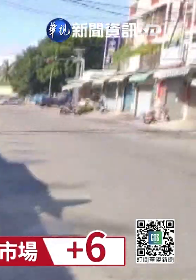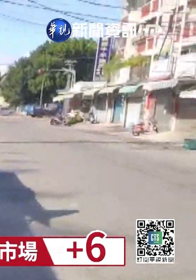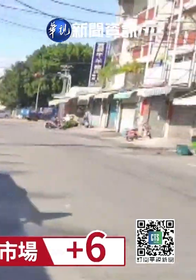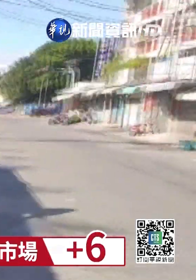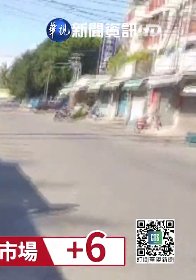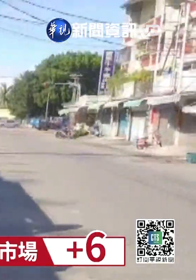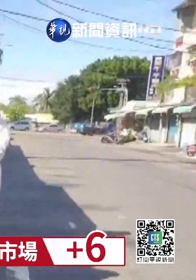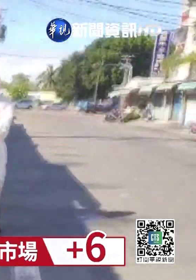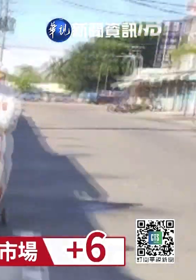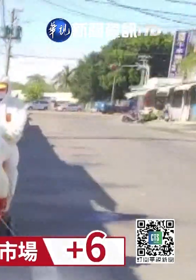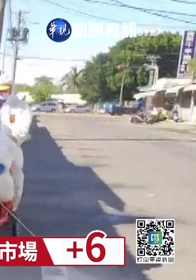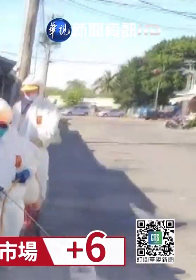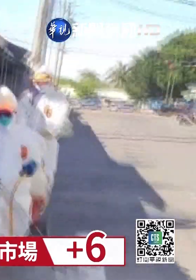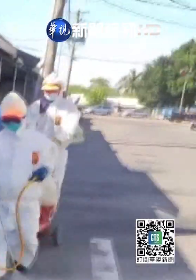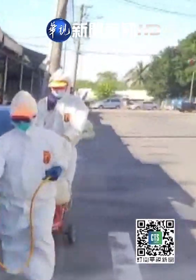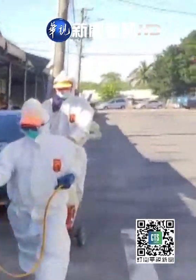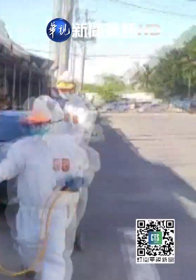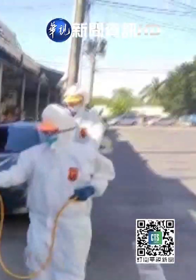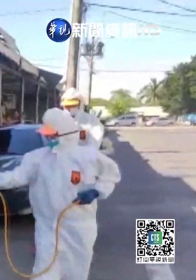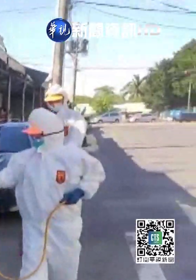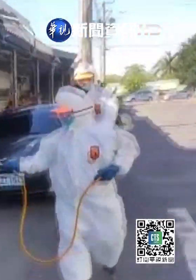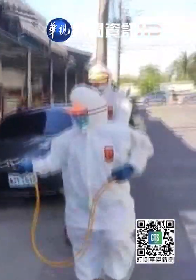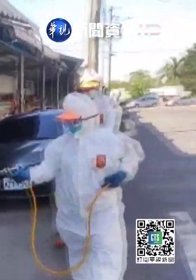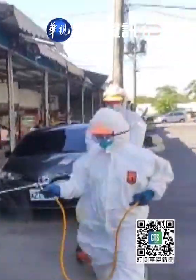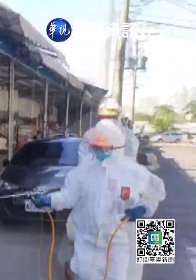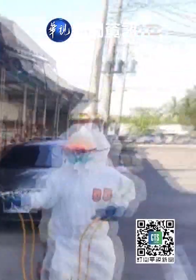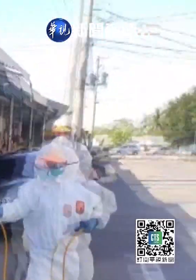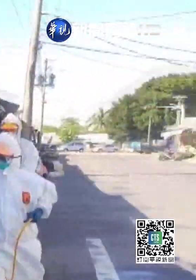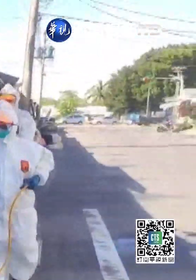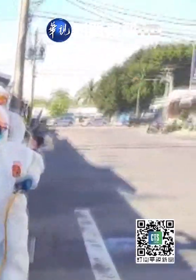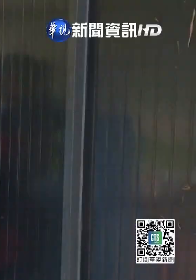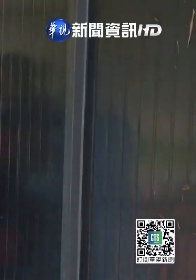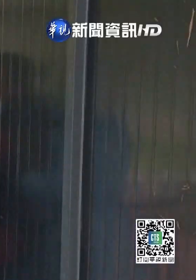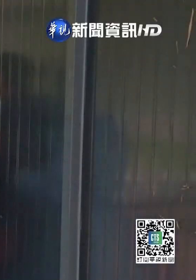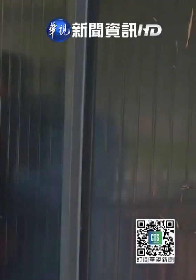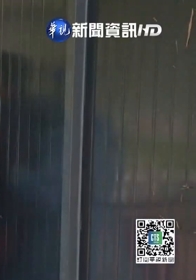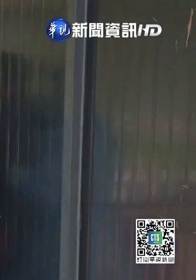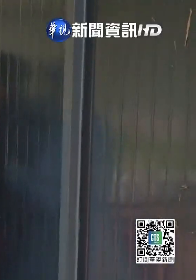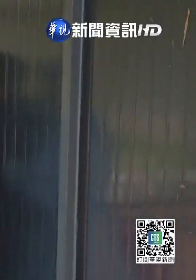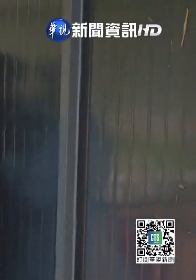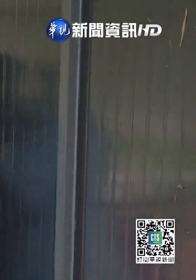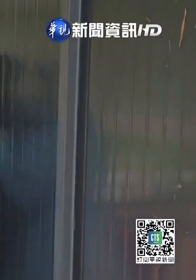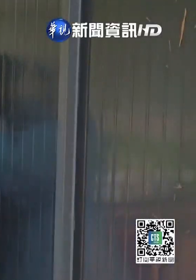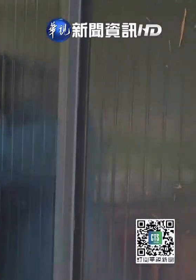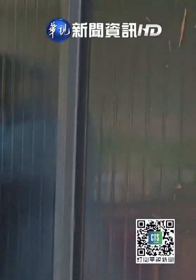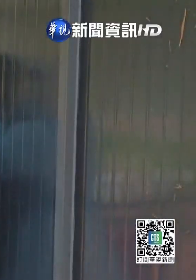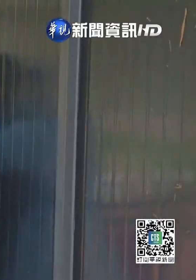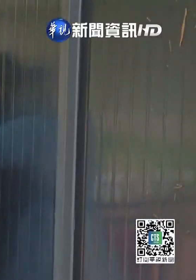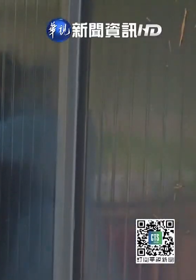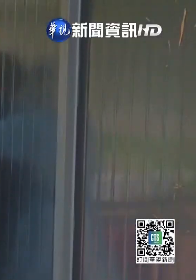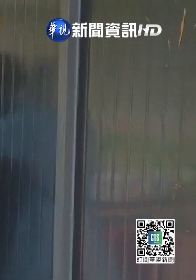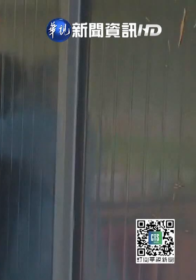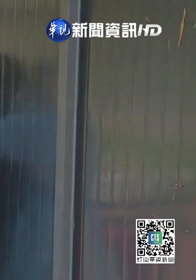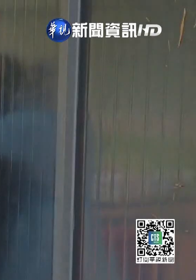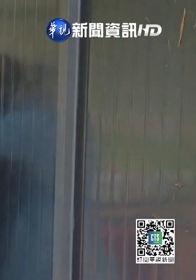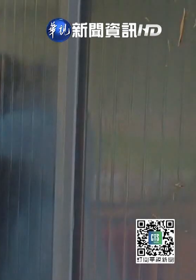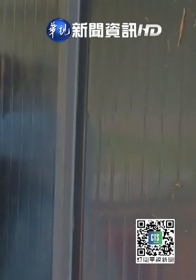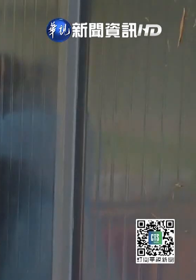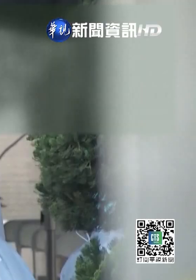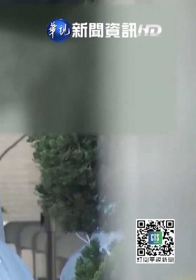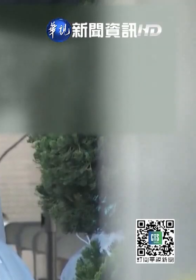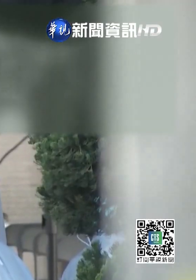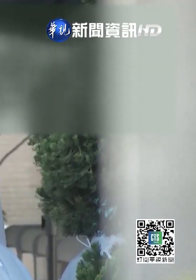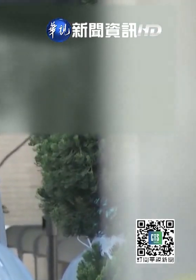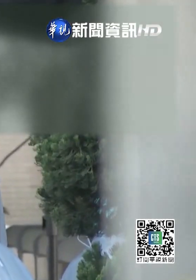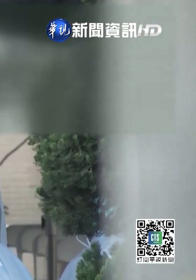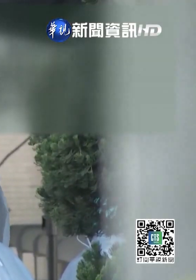包括摊商和载运货运供应商。而针对3+4新制居家隔离解隔人数多达5300多人，